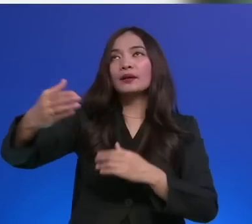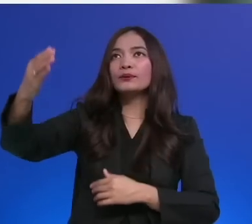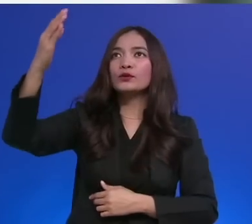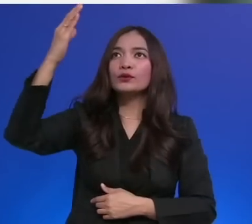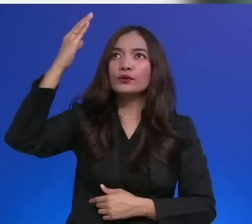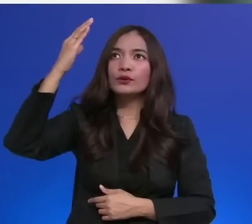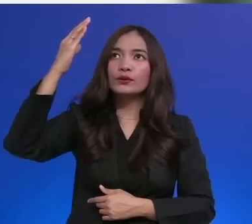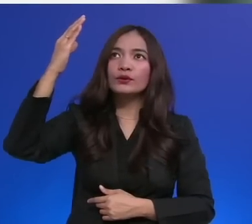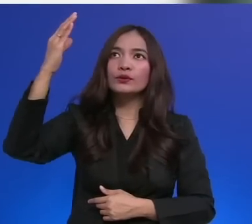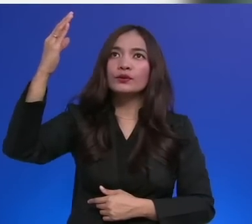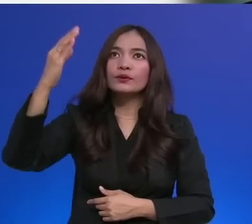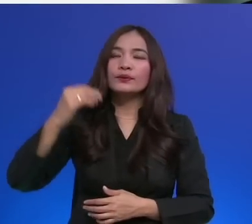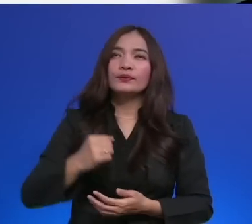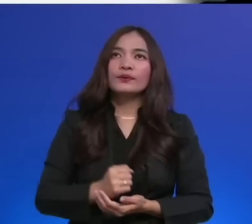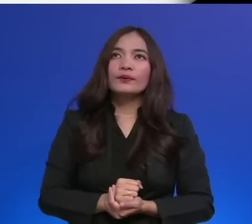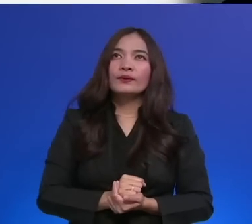kepadamu.